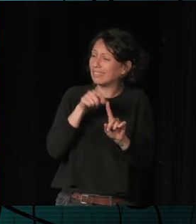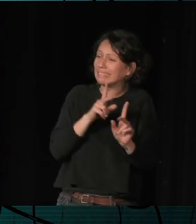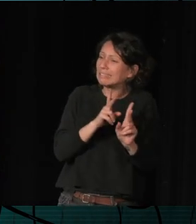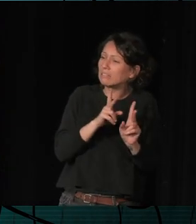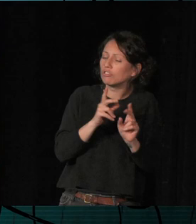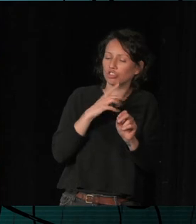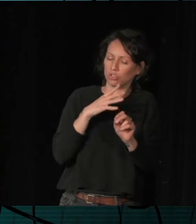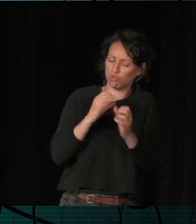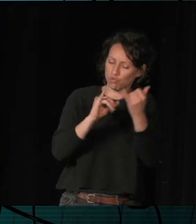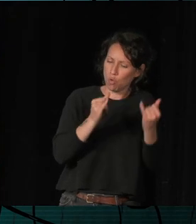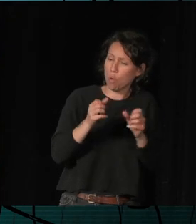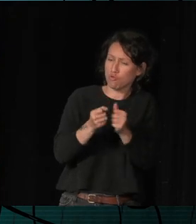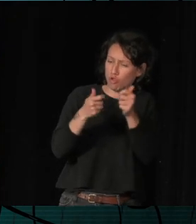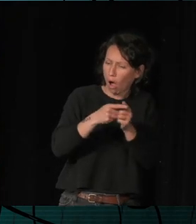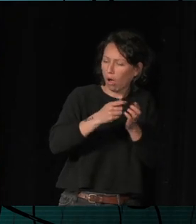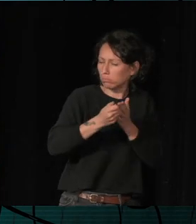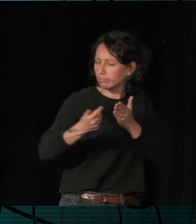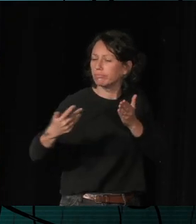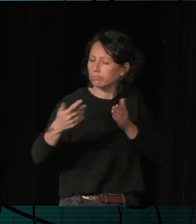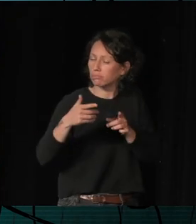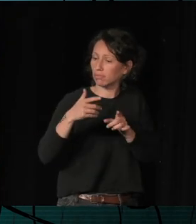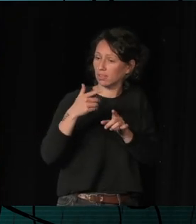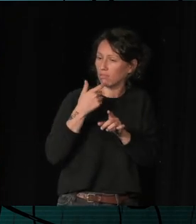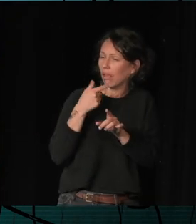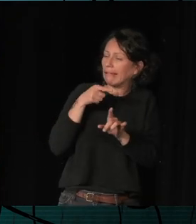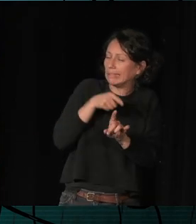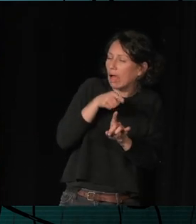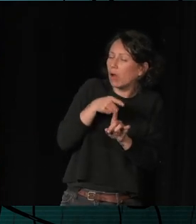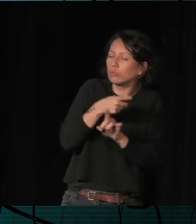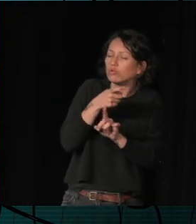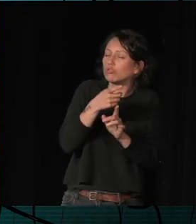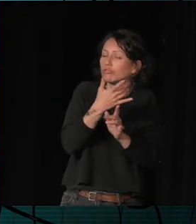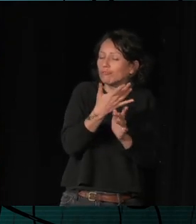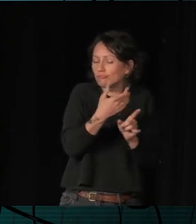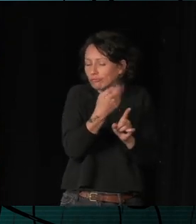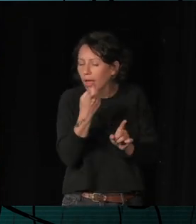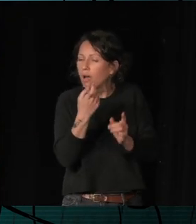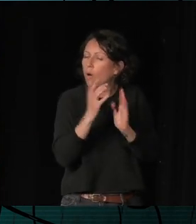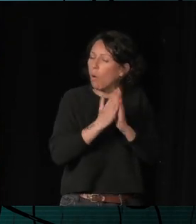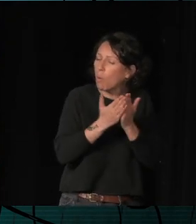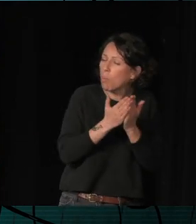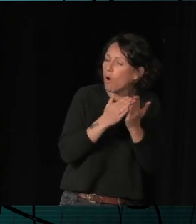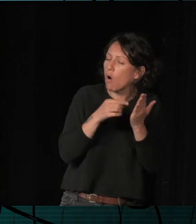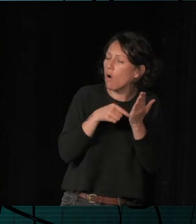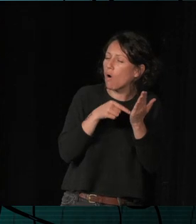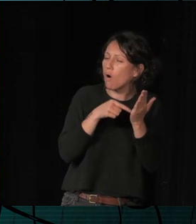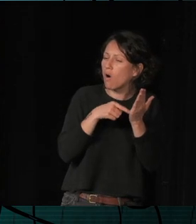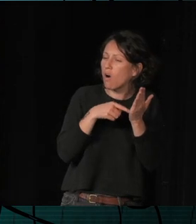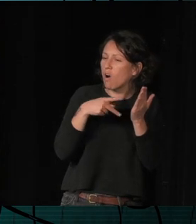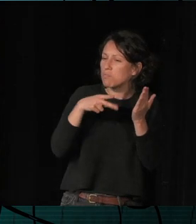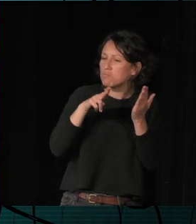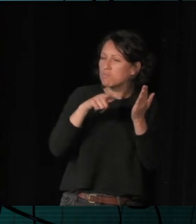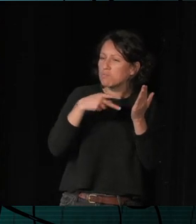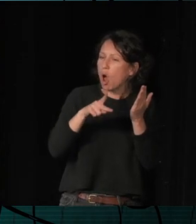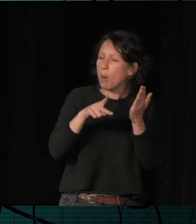jeux parce qu'il y en a plusieurs, des pixel pops. Donc le but c'est vraiment de s'inspirer des romans comment on dit déjà, les romans pulp des années